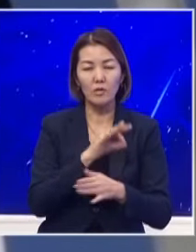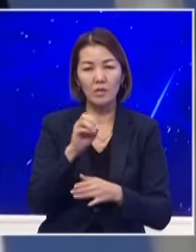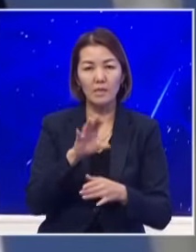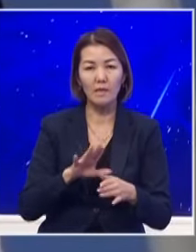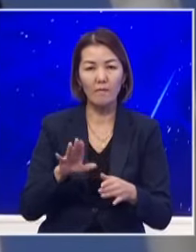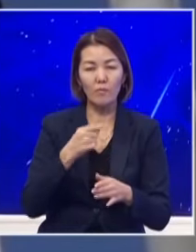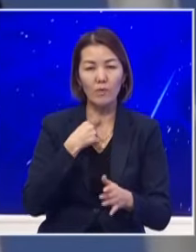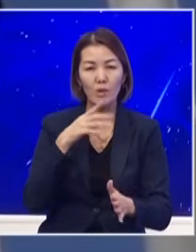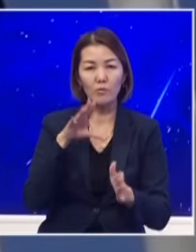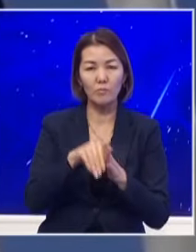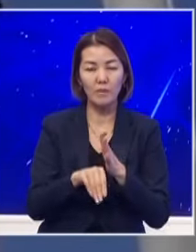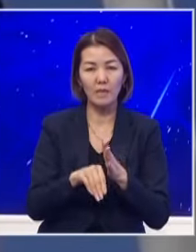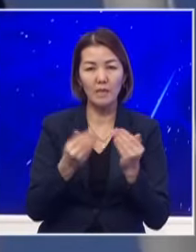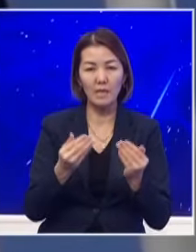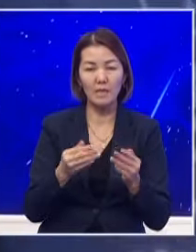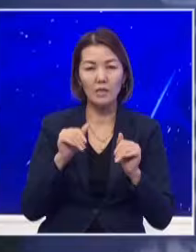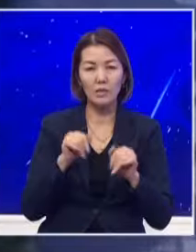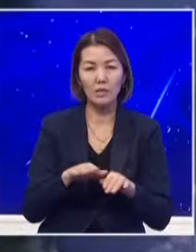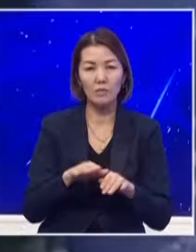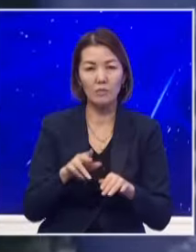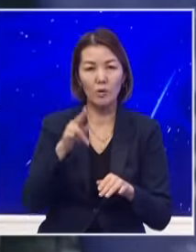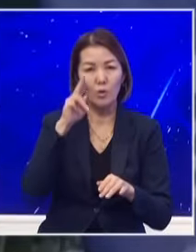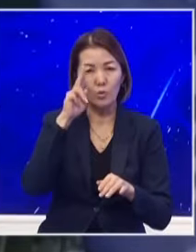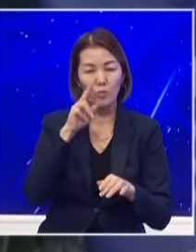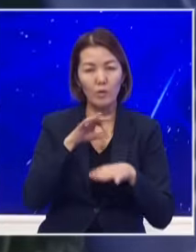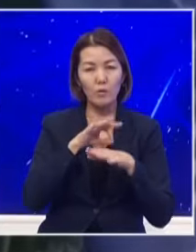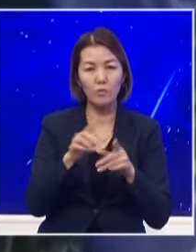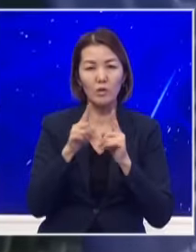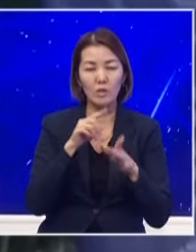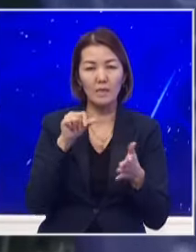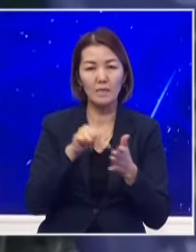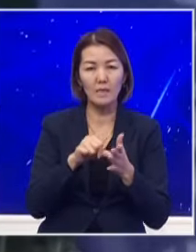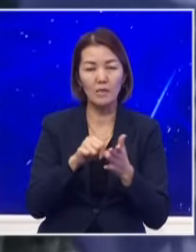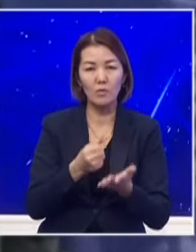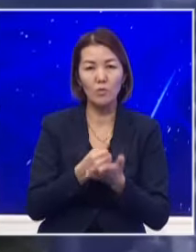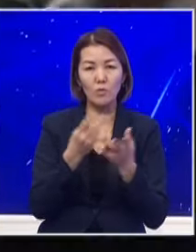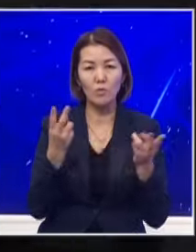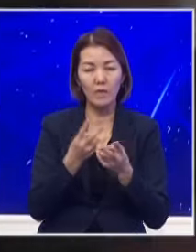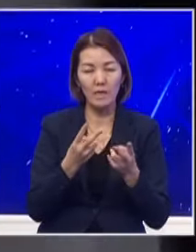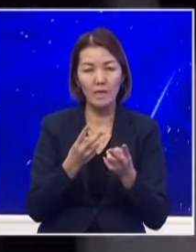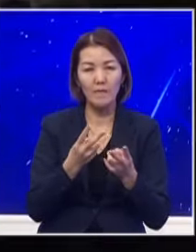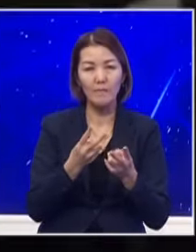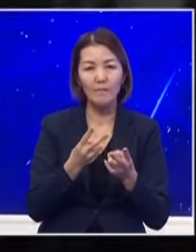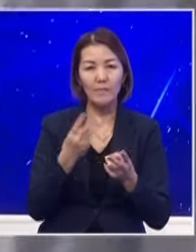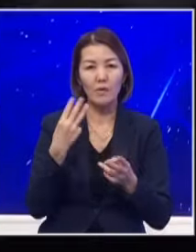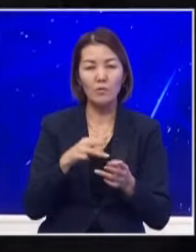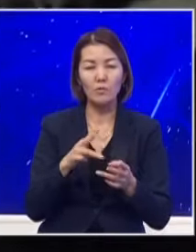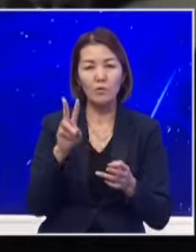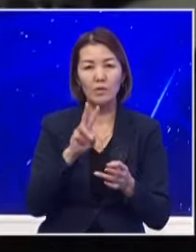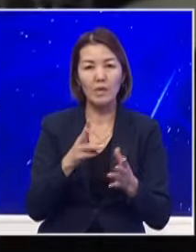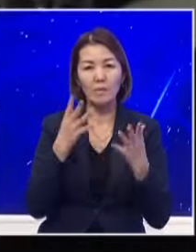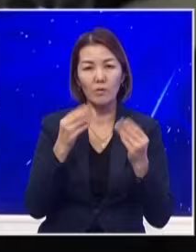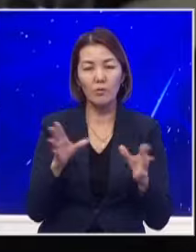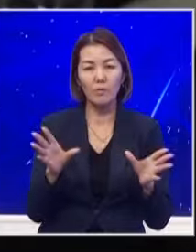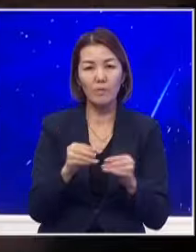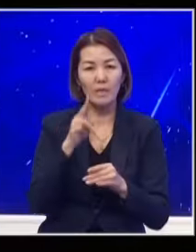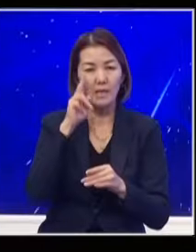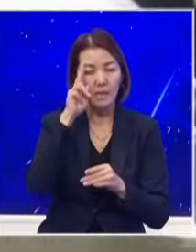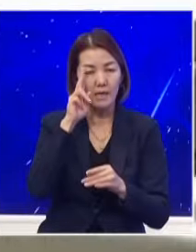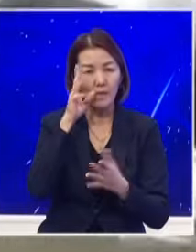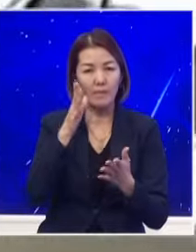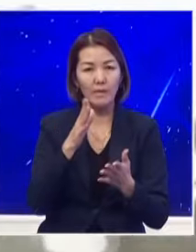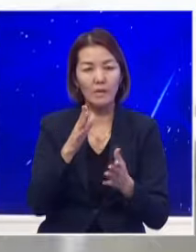елдері дауыс берген. Енді тиісті шешімді Дубайда өтіп жатқан жиынға қатысушылары қолдауы керек. Айта кетейік, 30 қарашада Біріккен Араб